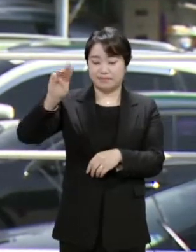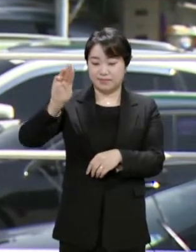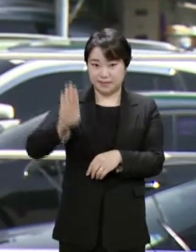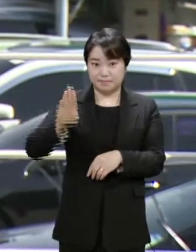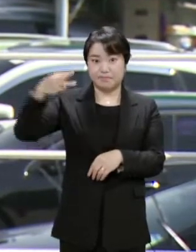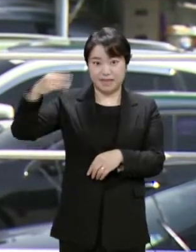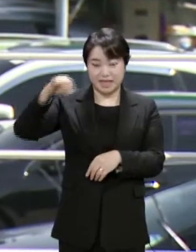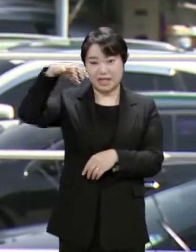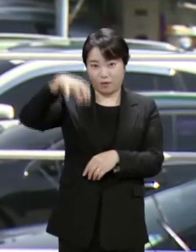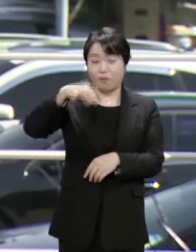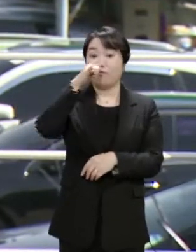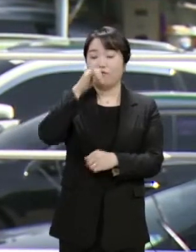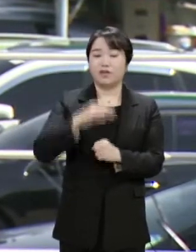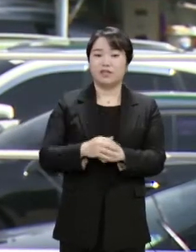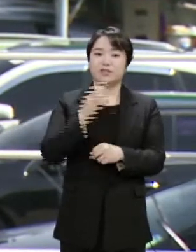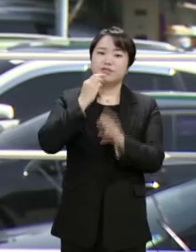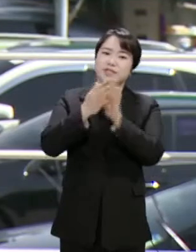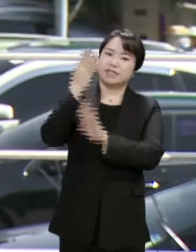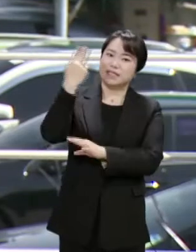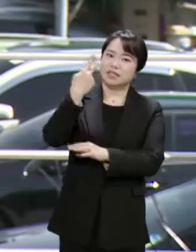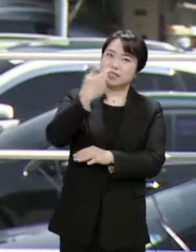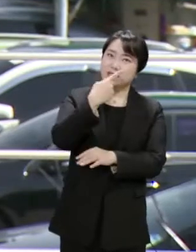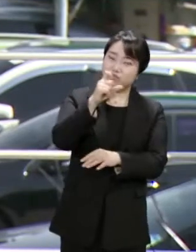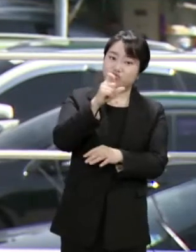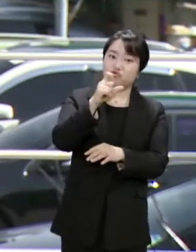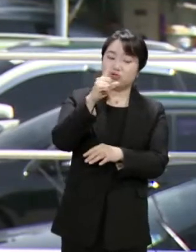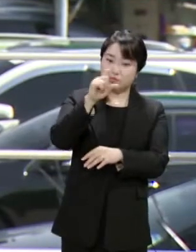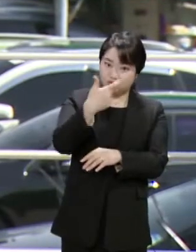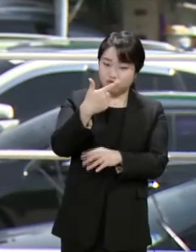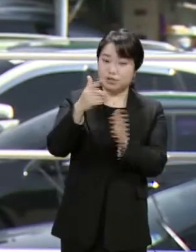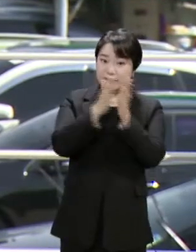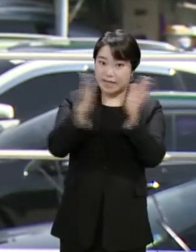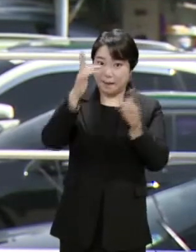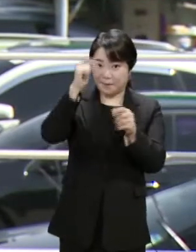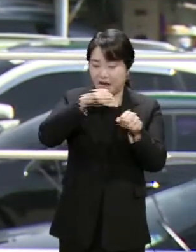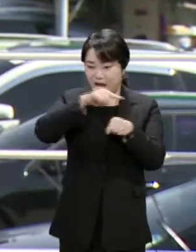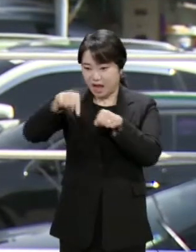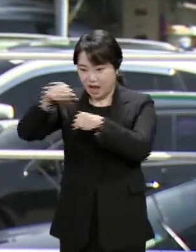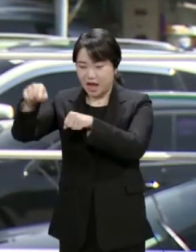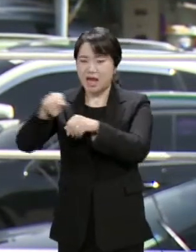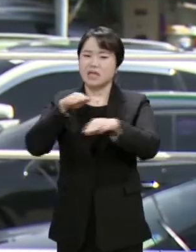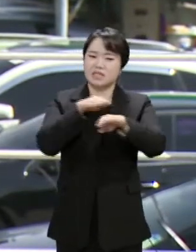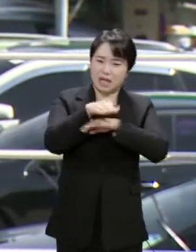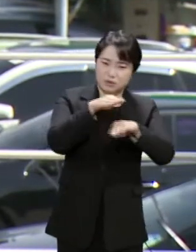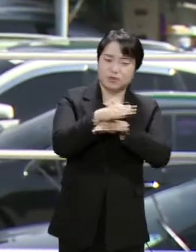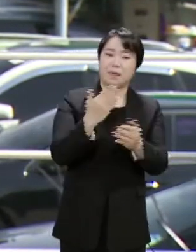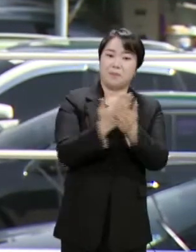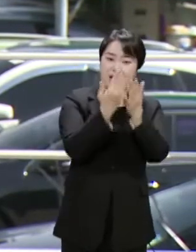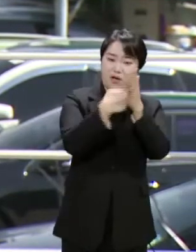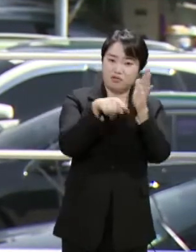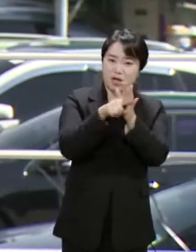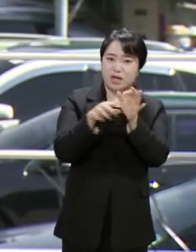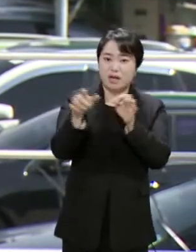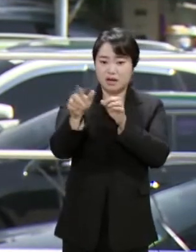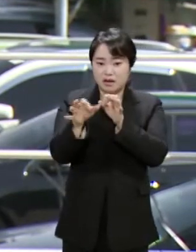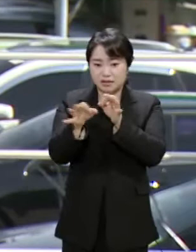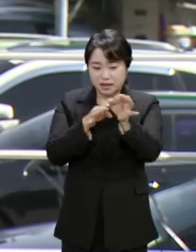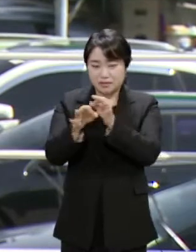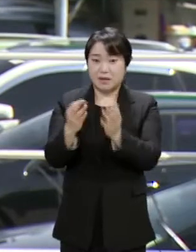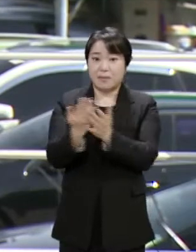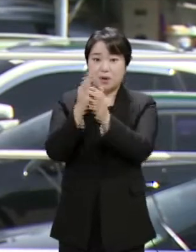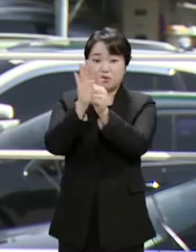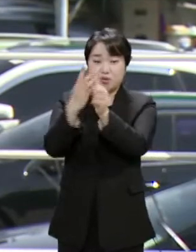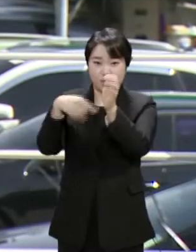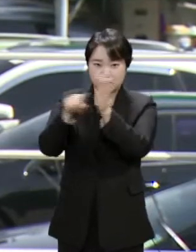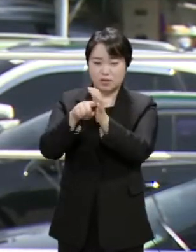있습니다. 서울시는 지난 2016년 이 일대 자동차 산업 발전과 지역 활성화를 위해 굵직한